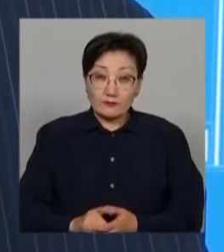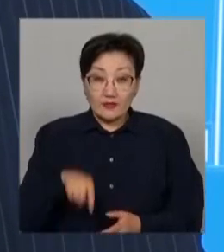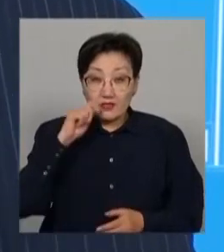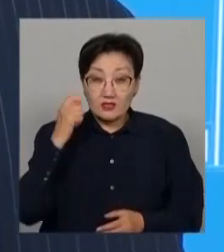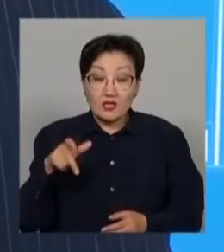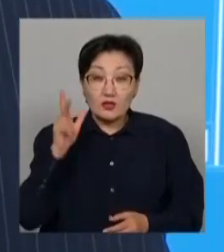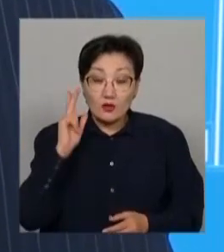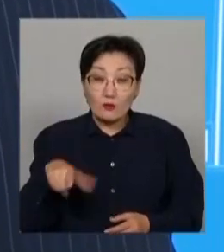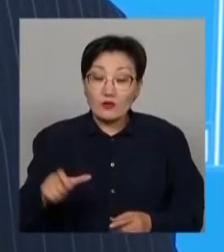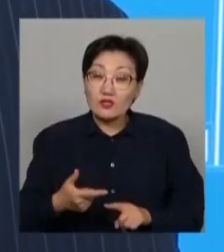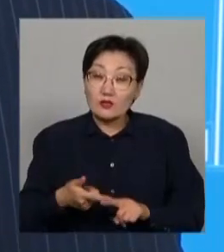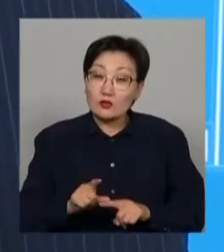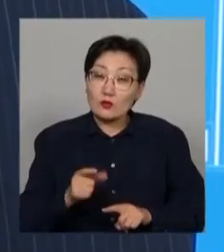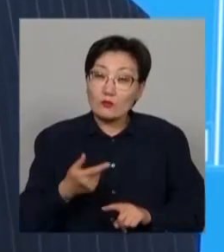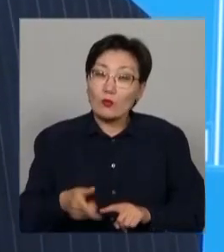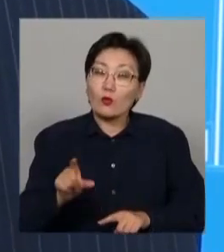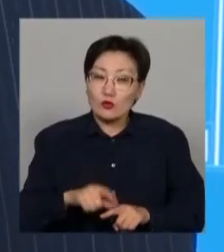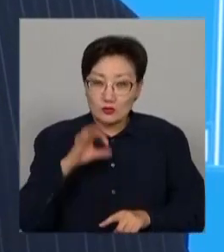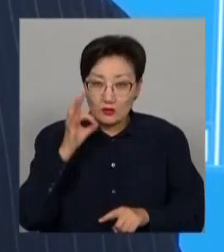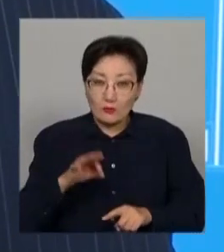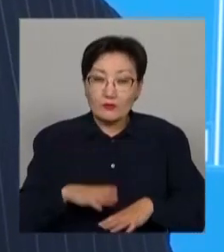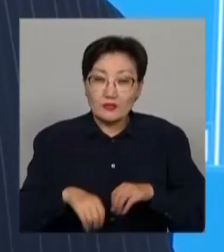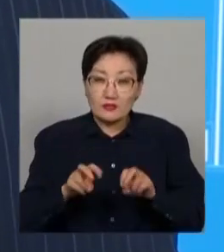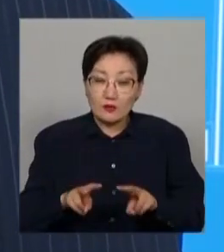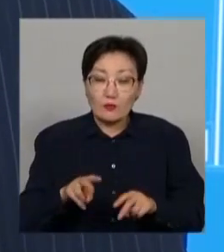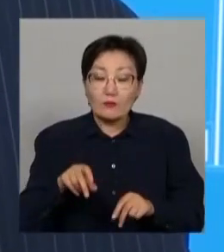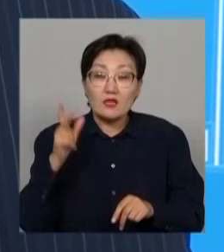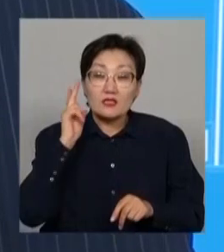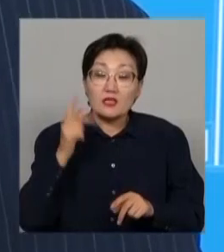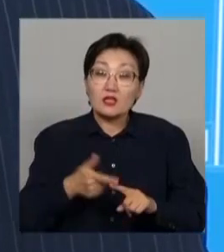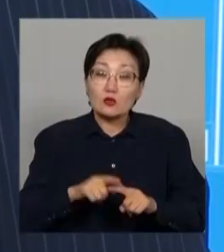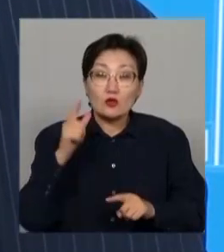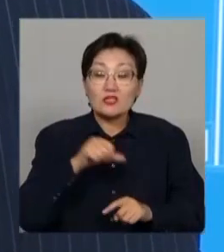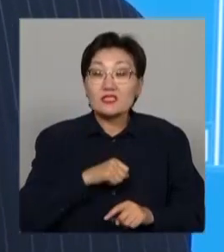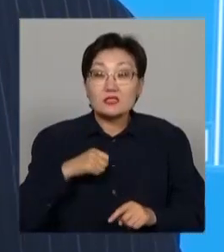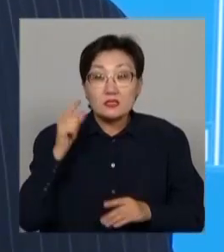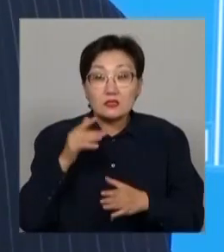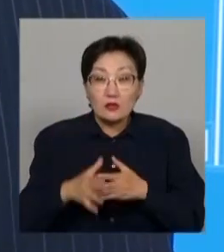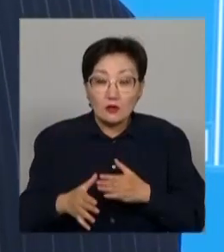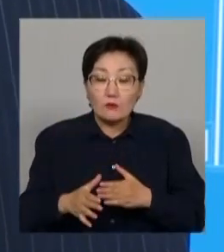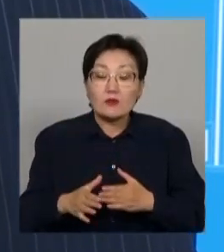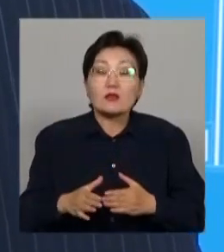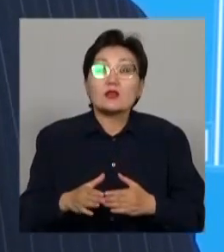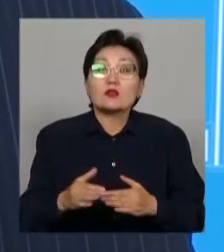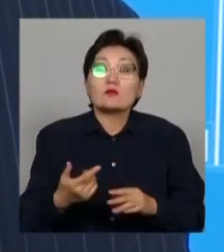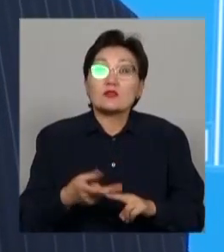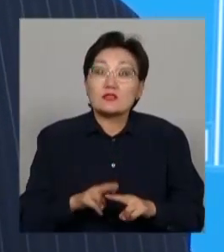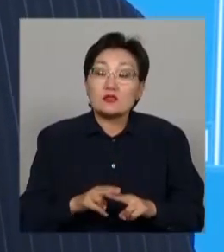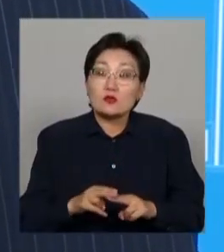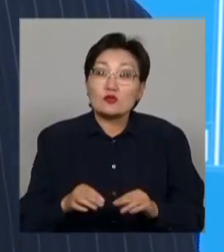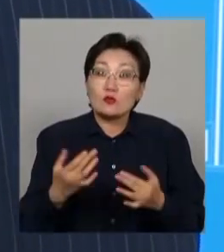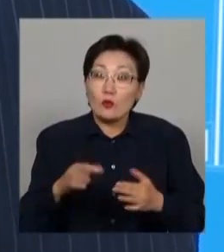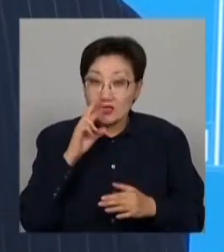украинский дипломат – это очень такой опытный, профессиональный дипломат, который сам понял, что допустил некоторые огрехи в своих